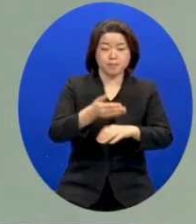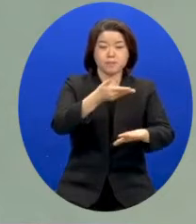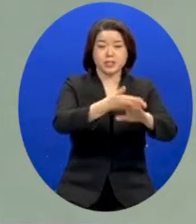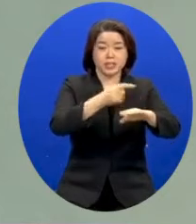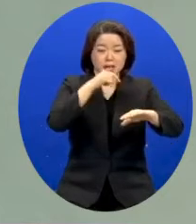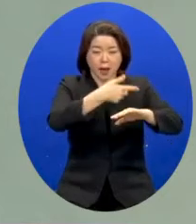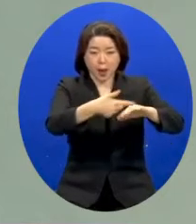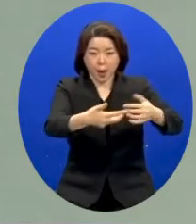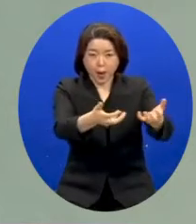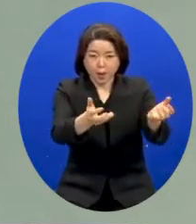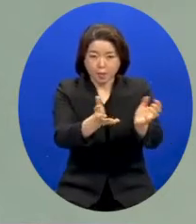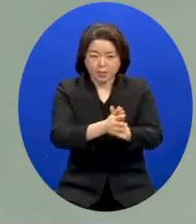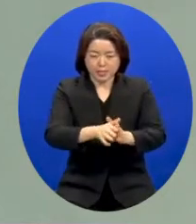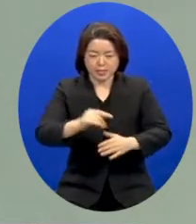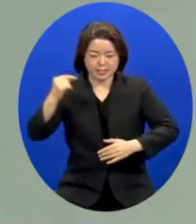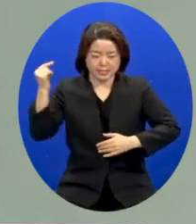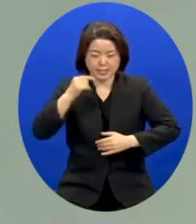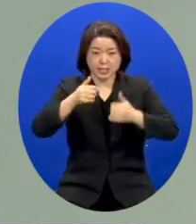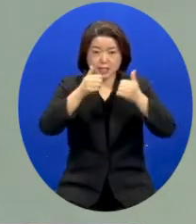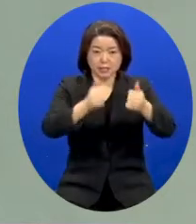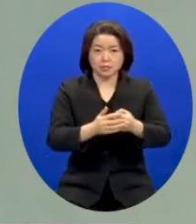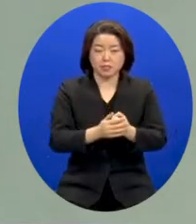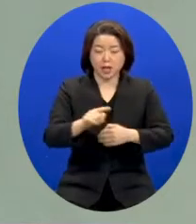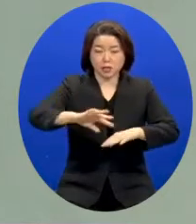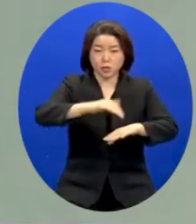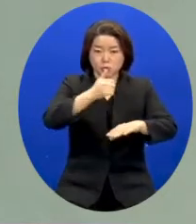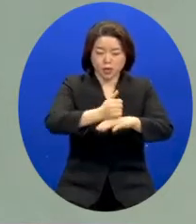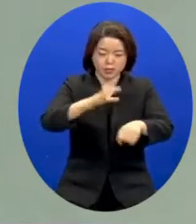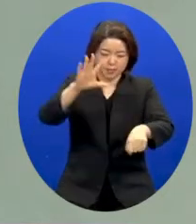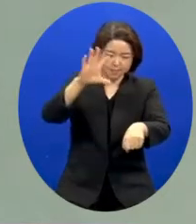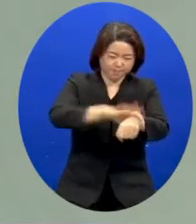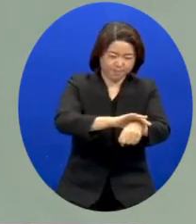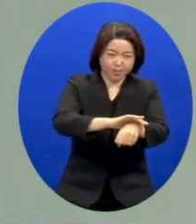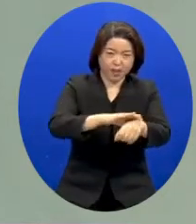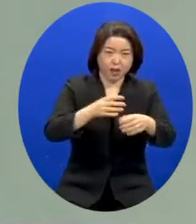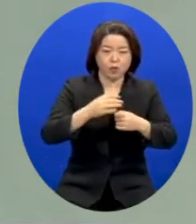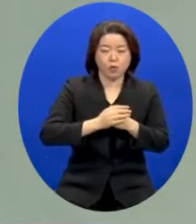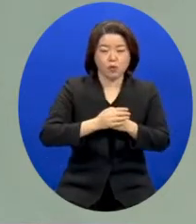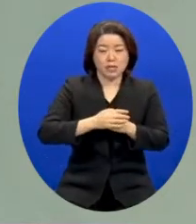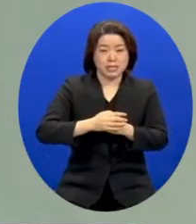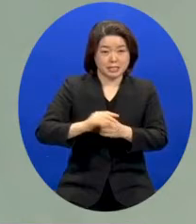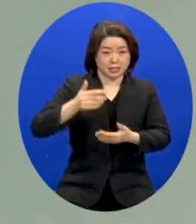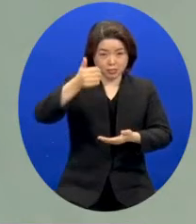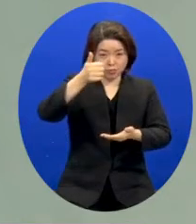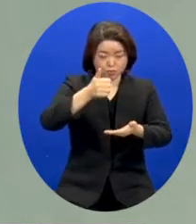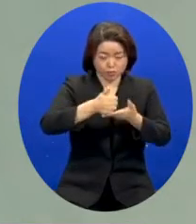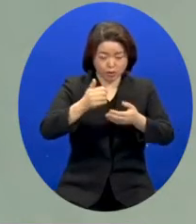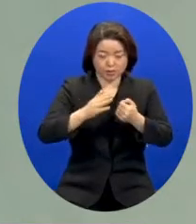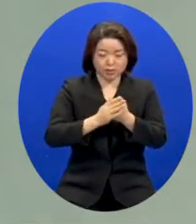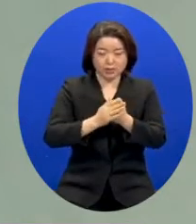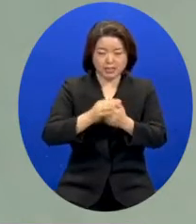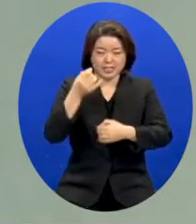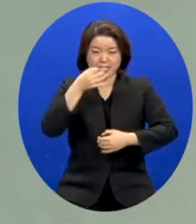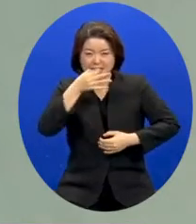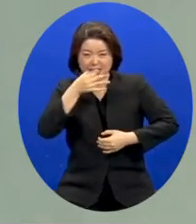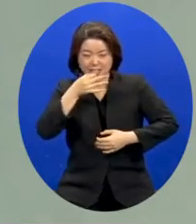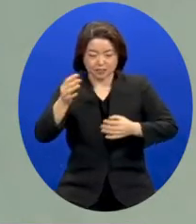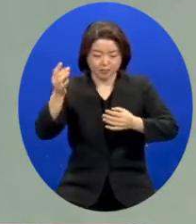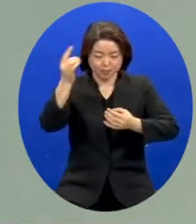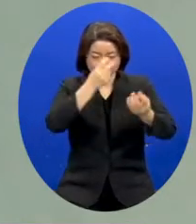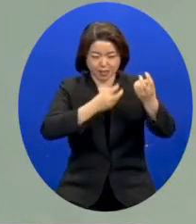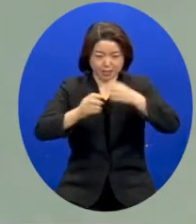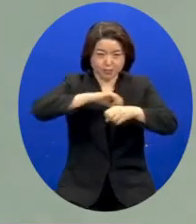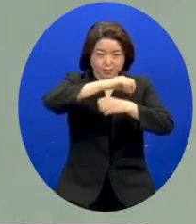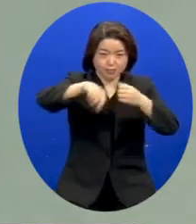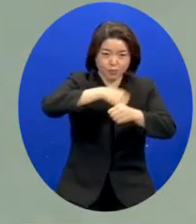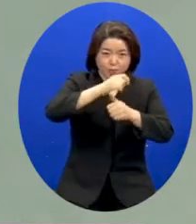철저히 심판한다. 그들의 왕들을 족쇄로 채우고 고관들을 쇠사슬로 묶어서 기록된 판결문대로 처형할